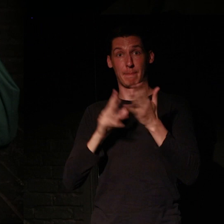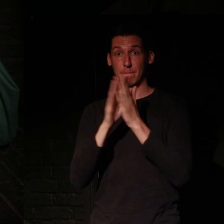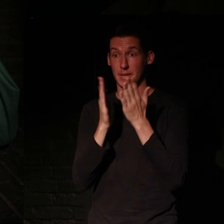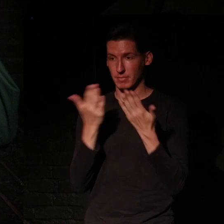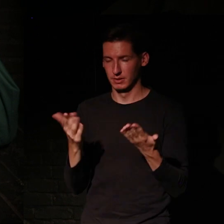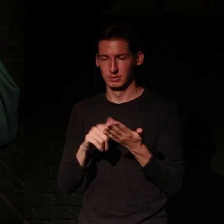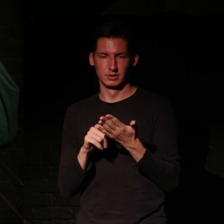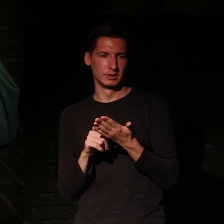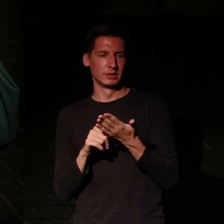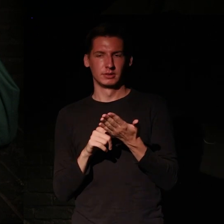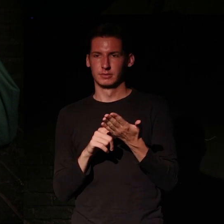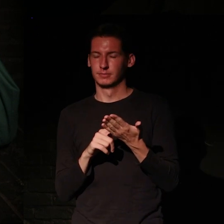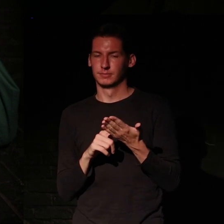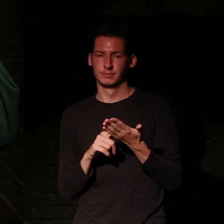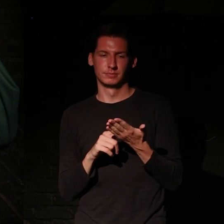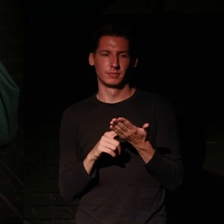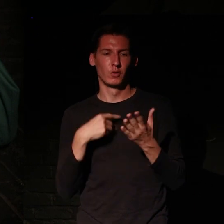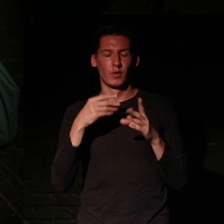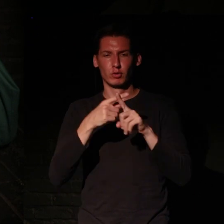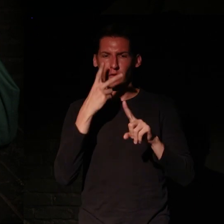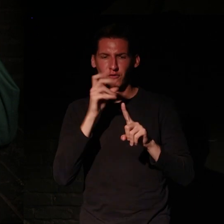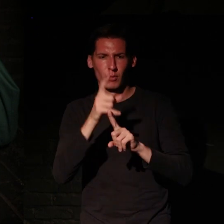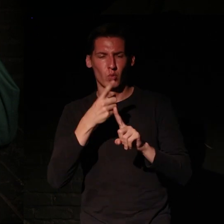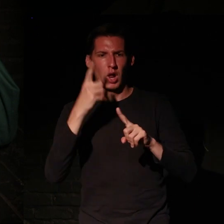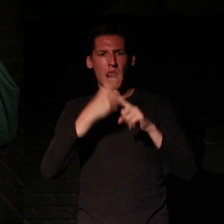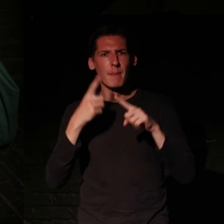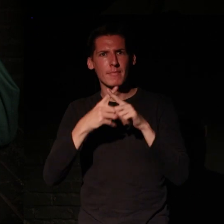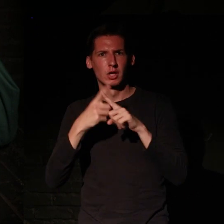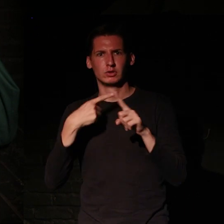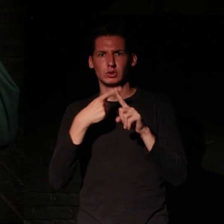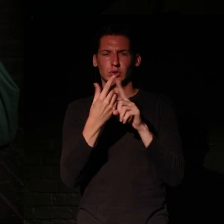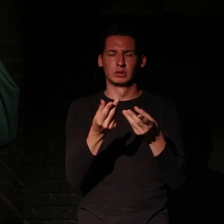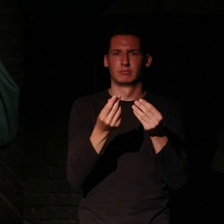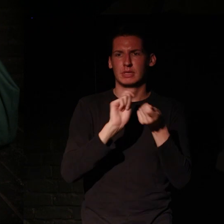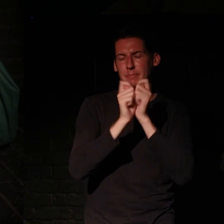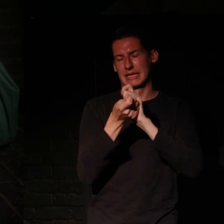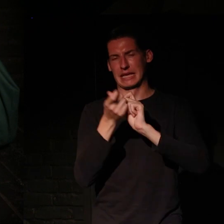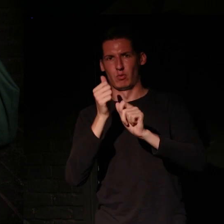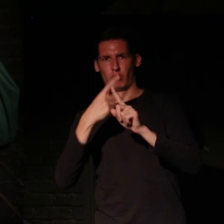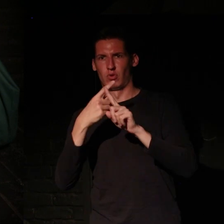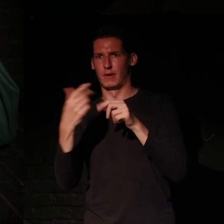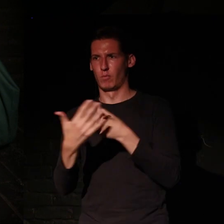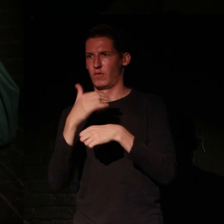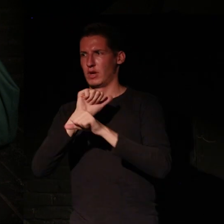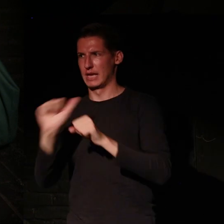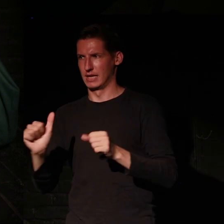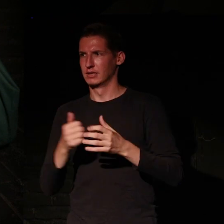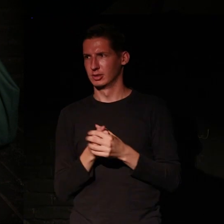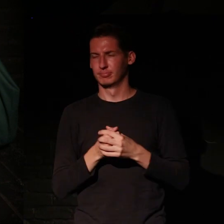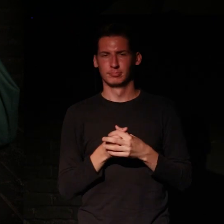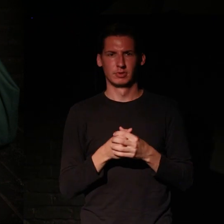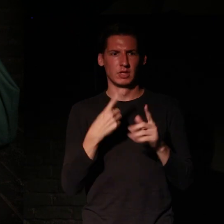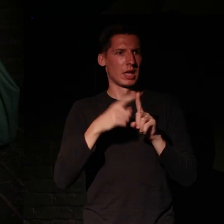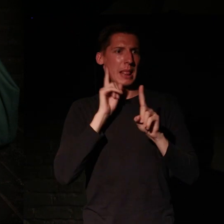się właśnie w te elementy, które ukształtowały tekst biblijny. Oczywiście od razu trzeba powiedzieć, że nigdy